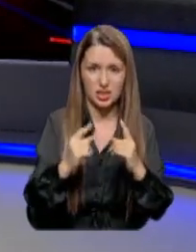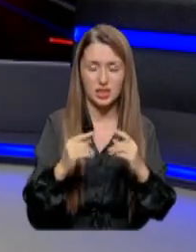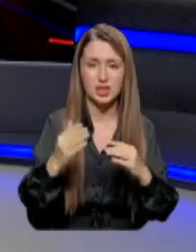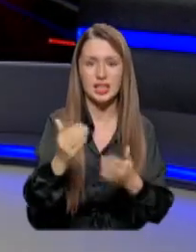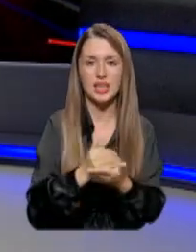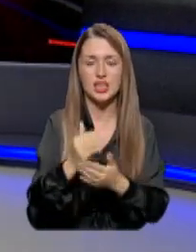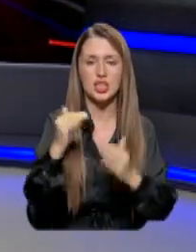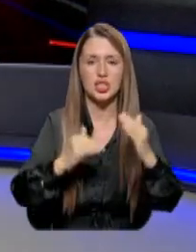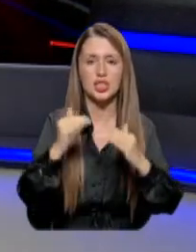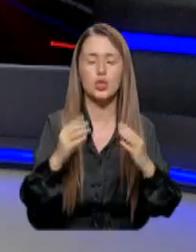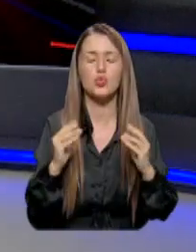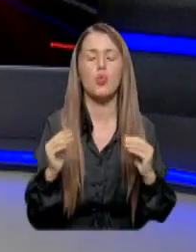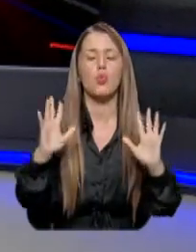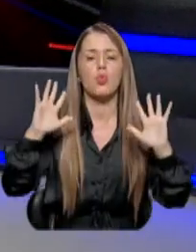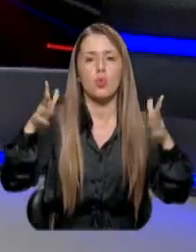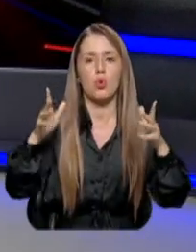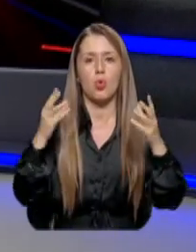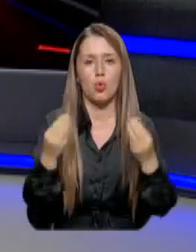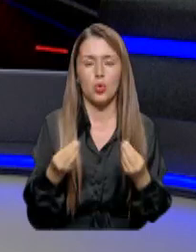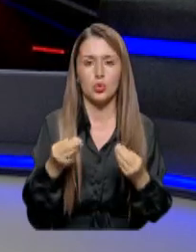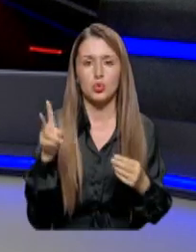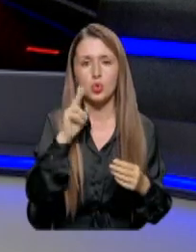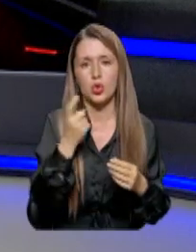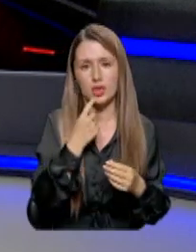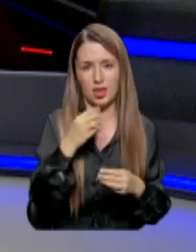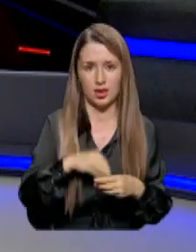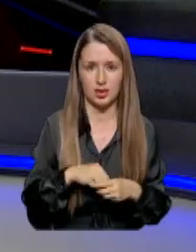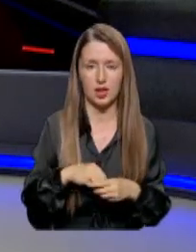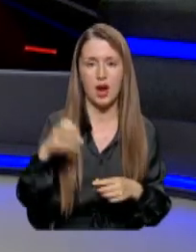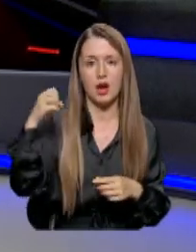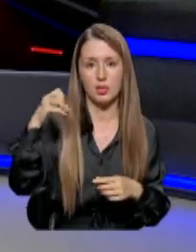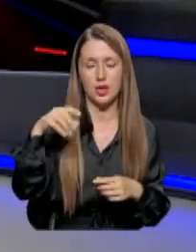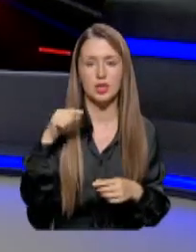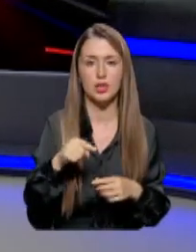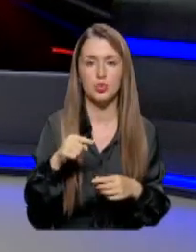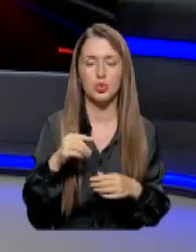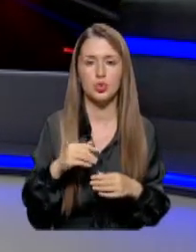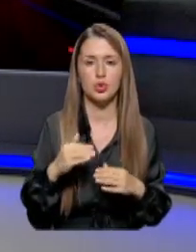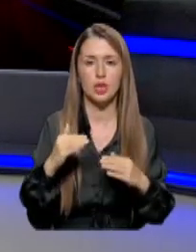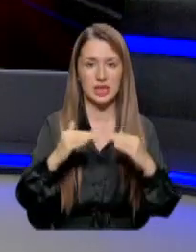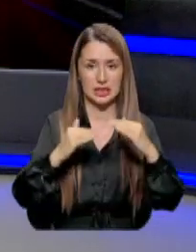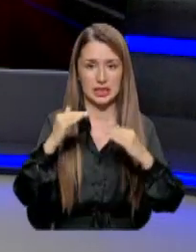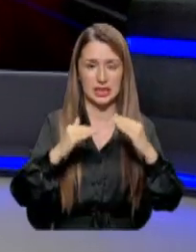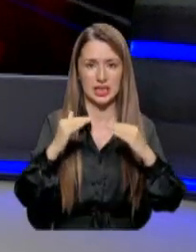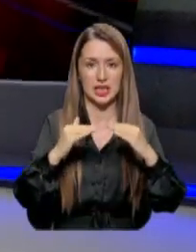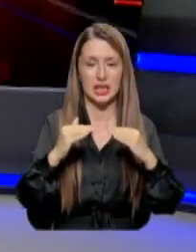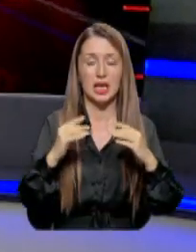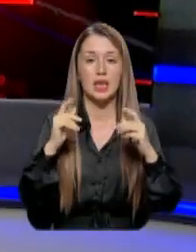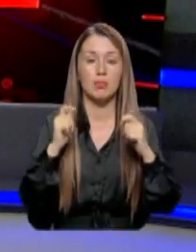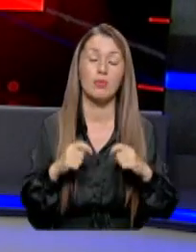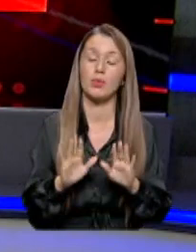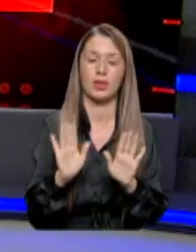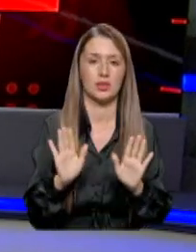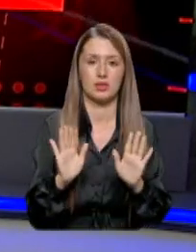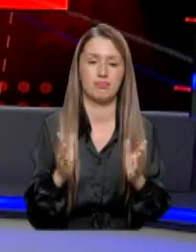eşitsizliği, uçurum çok fazla arttı maalesef son yıllarda. AK Parti bu eşitlik dengesini